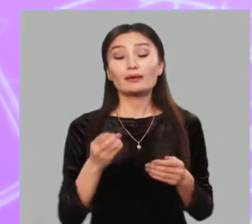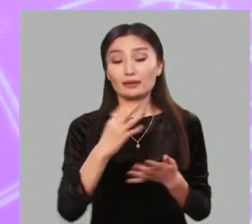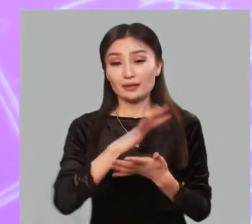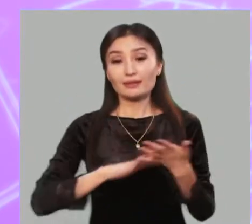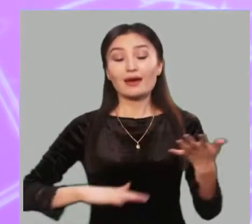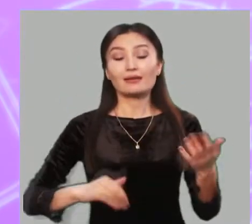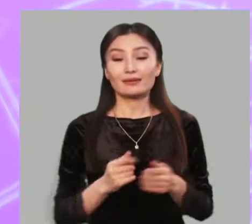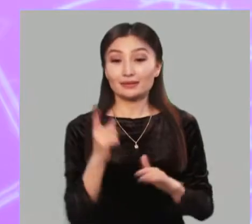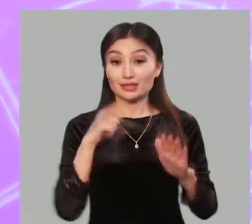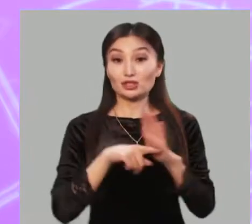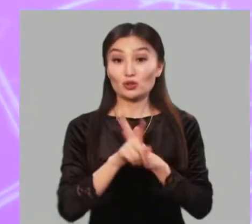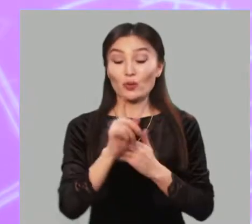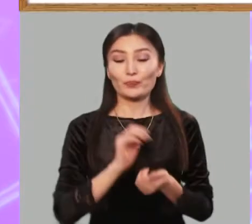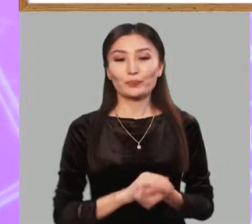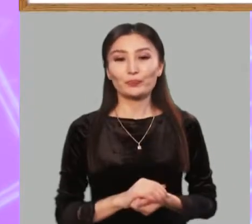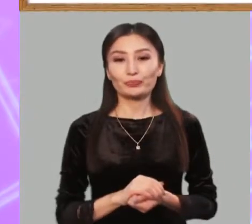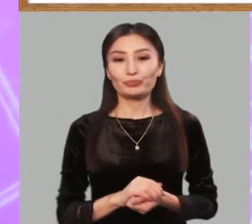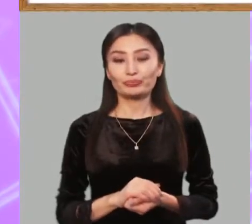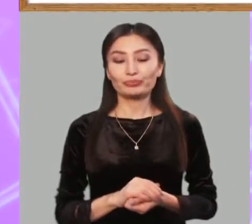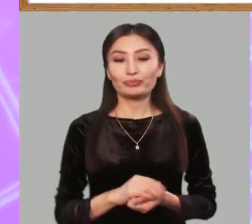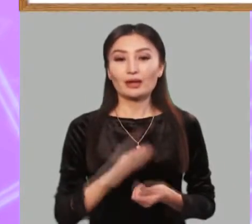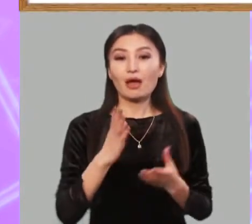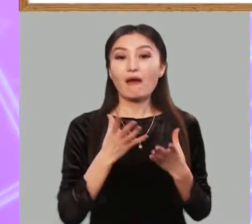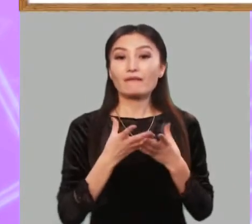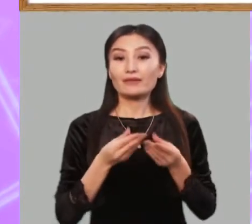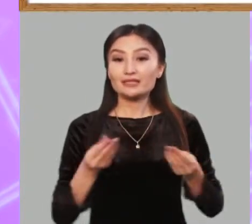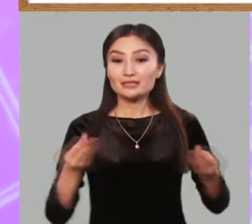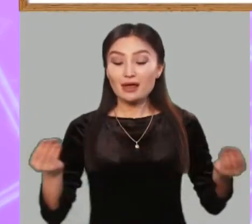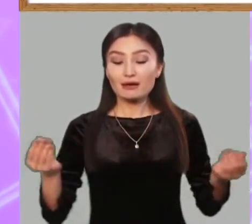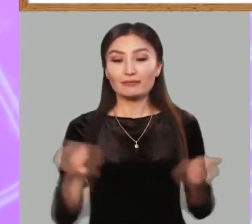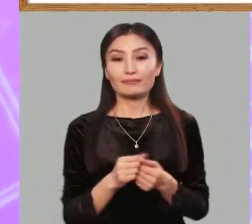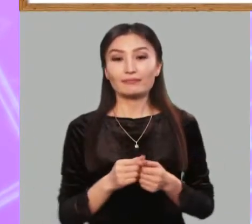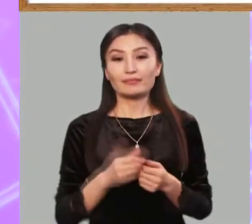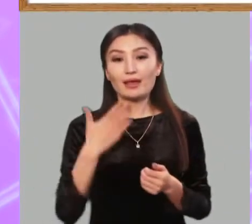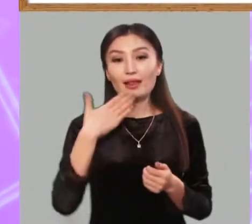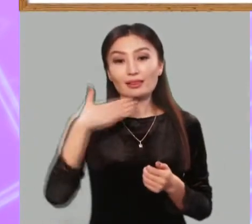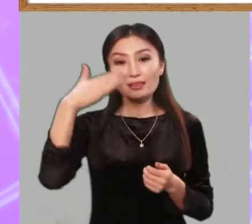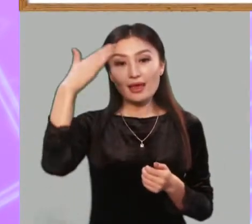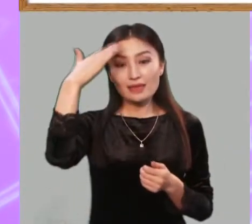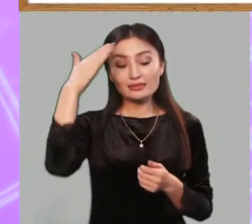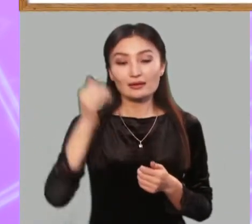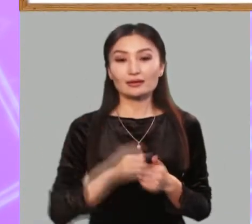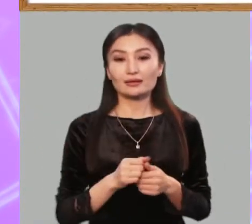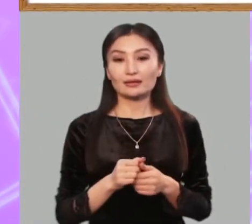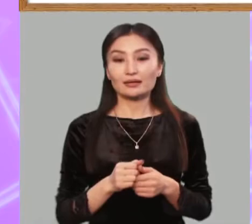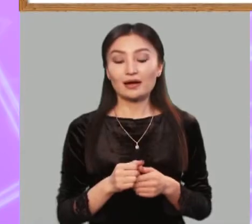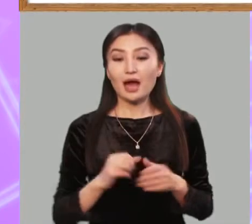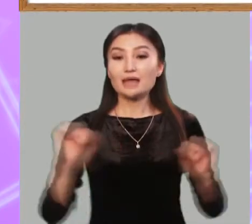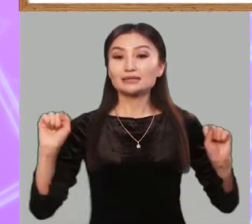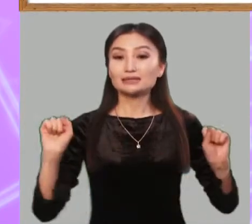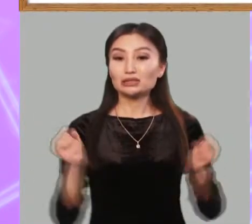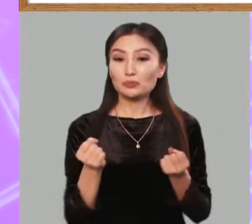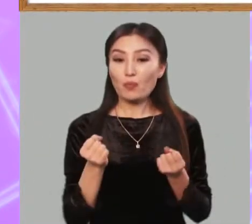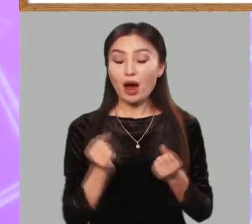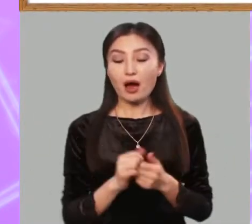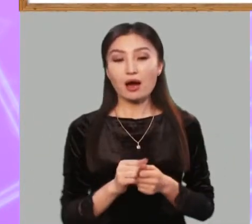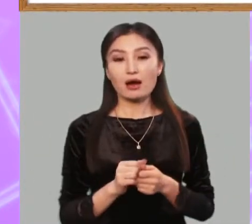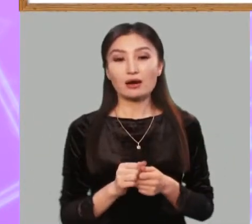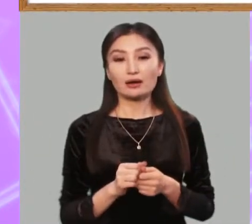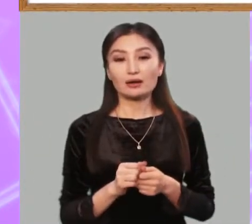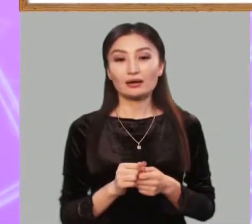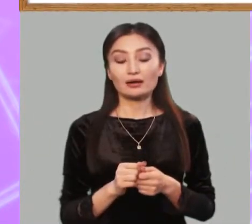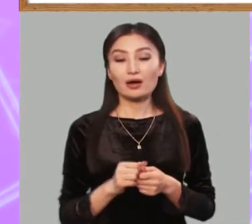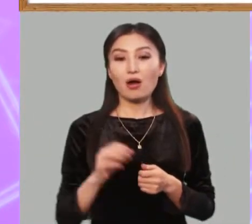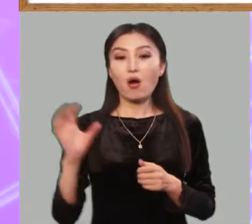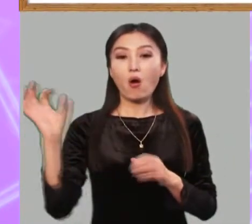далее. Начнем. Весна, лето, зима,